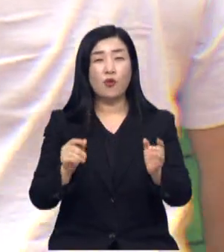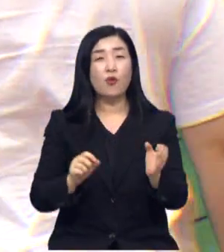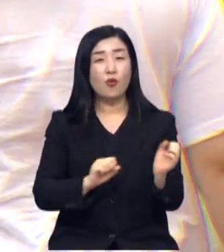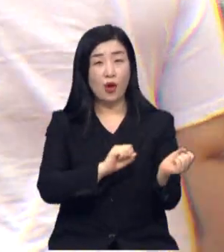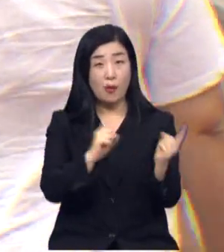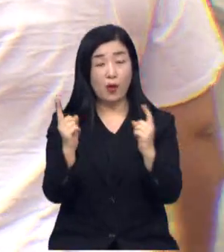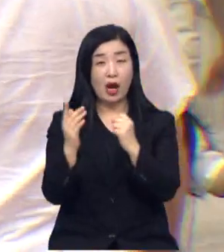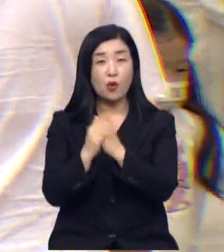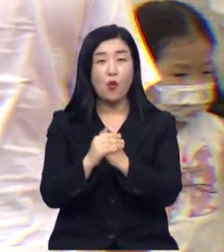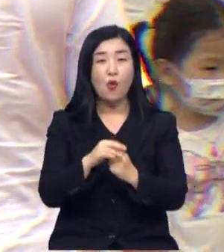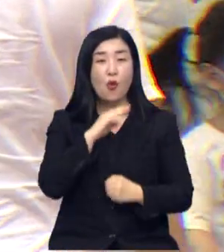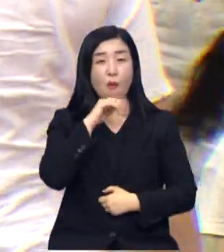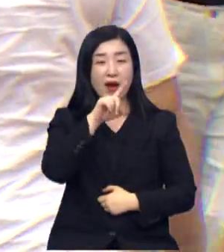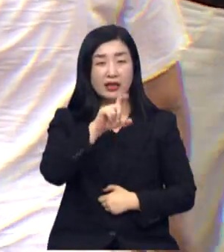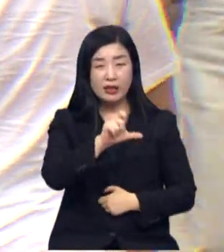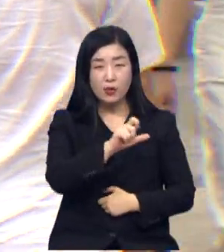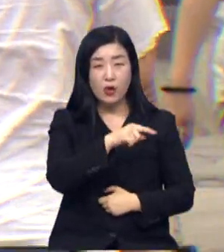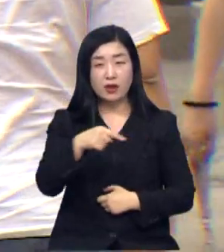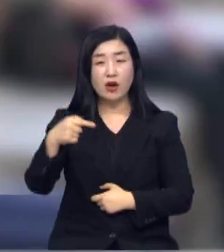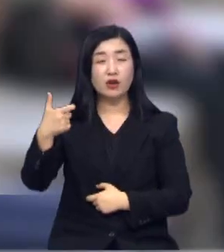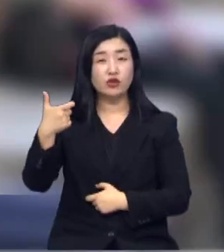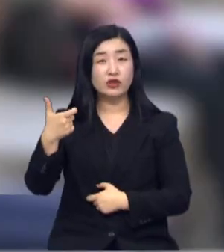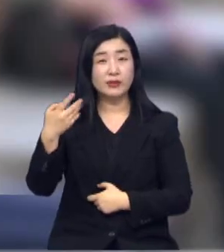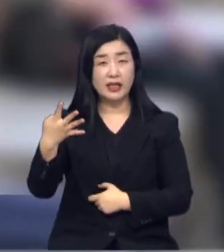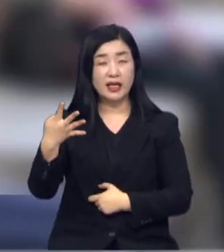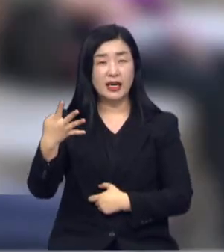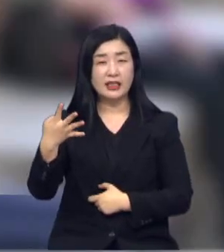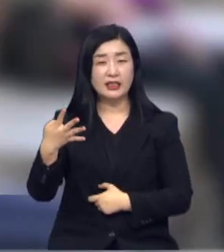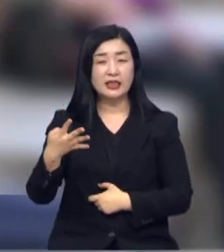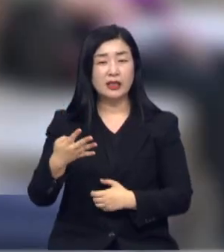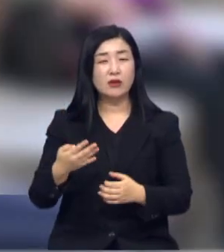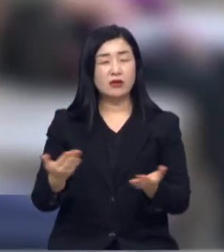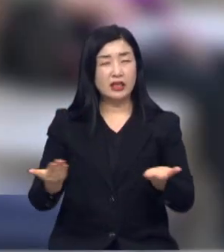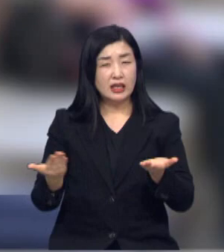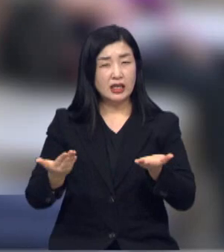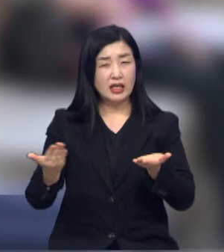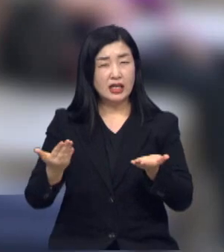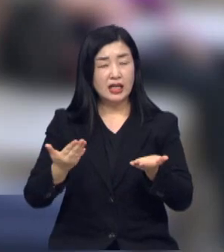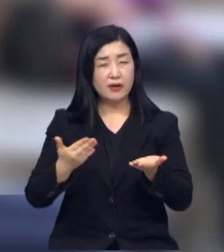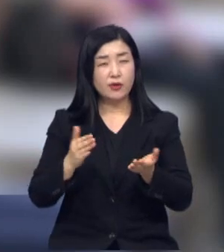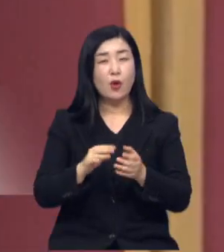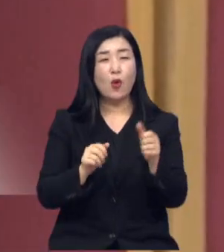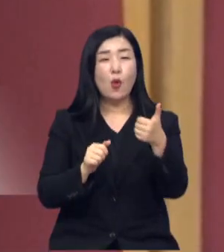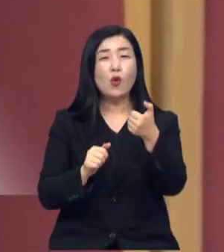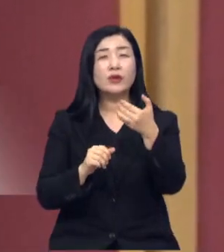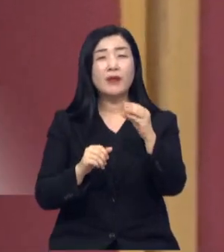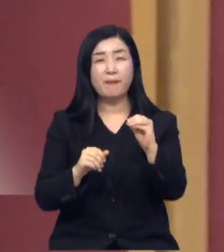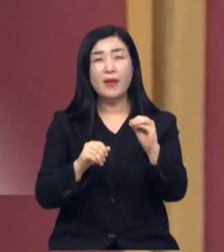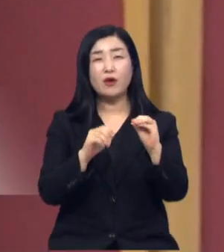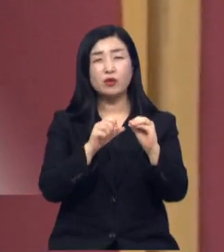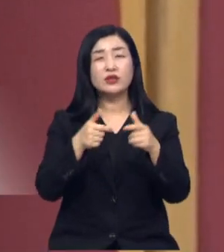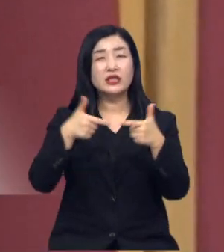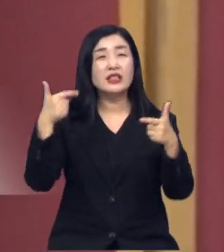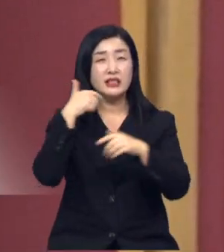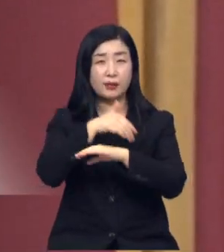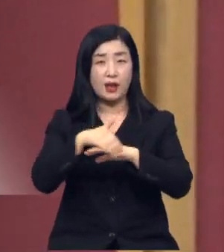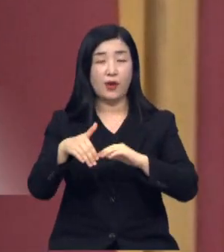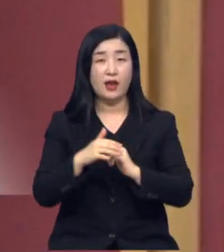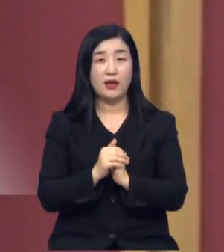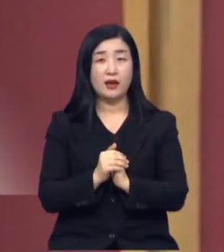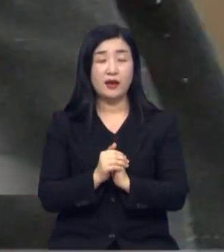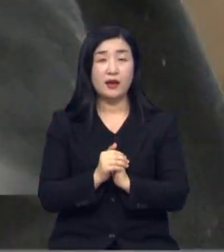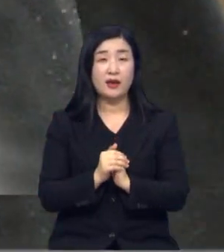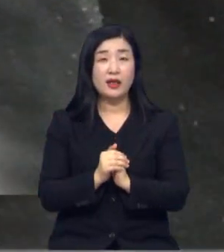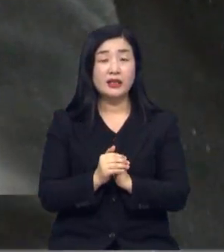만 15세에서 64세까지 생산 연령인구를 50만명으로 늘릴 계획입니다 한편